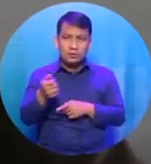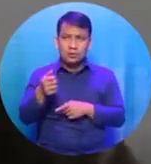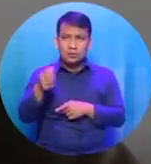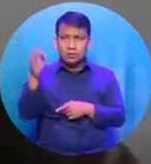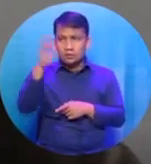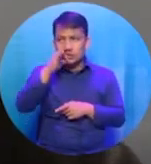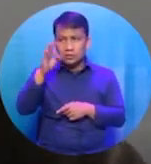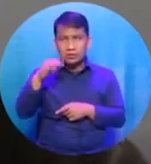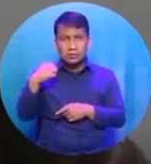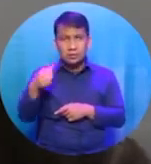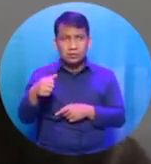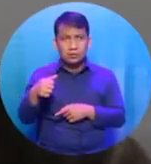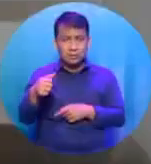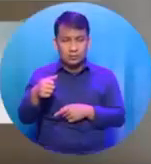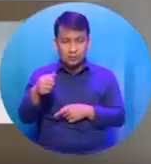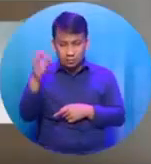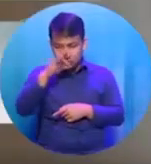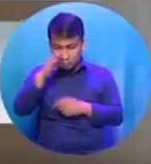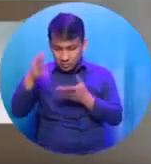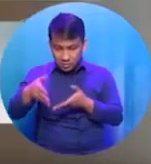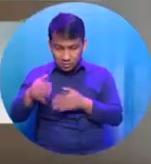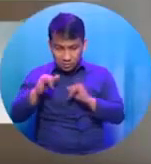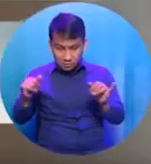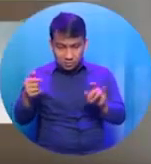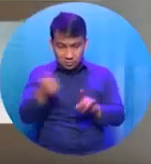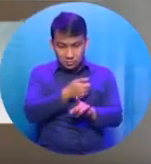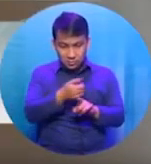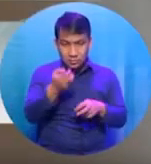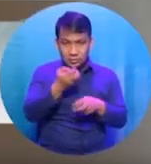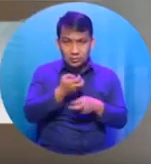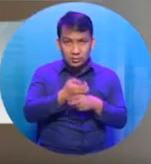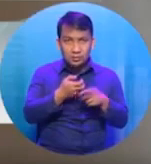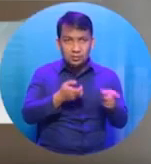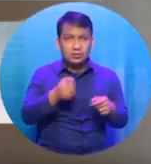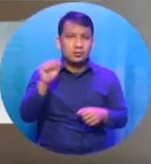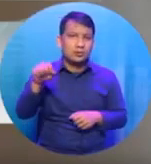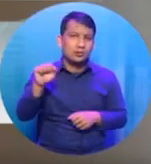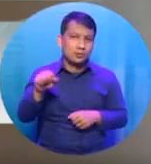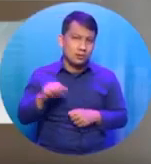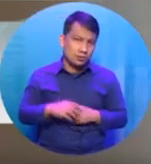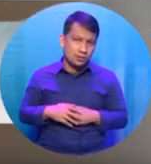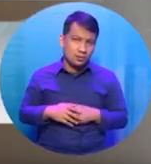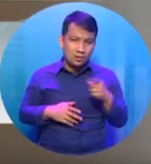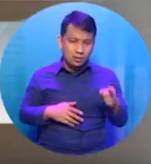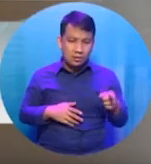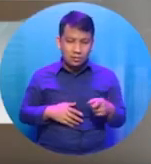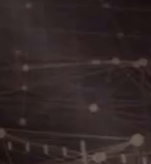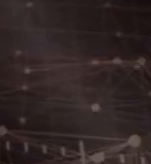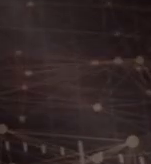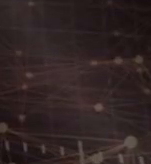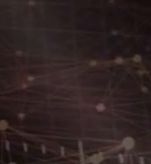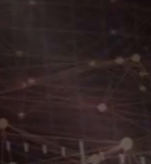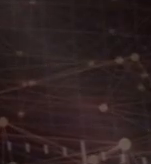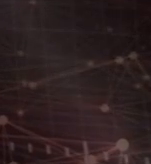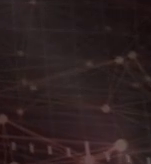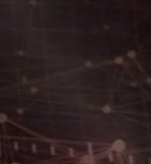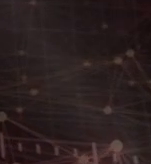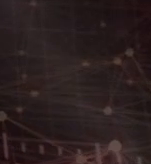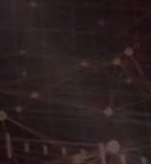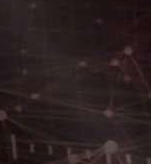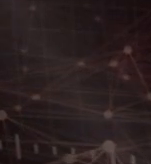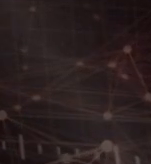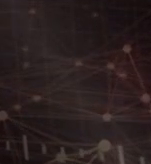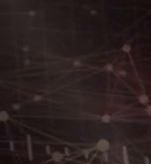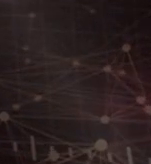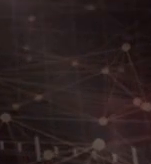sa kanila. Pilipina pa po ang nagpapahirap, yes, sa ating mga kapwa OFW, sir. Yes po. Yes po sir, si Anita